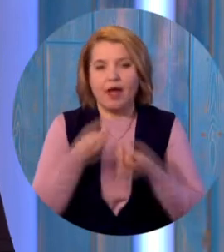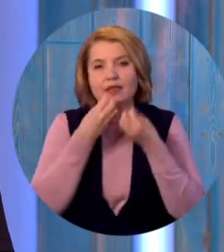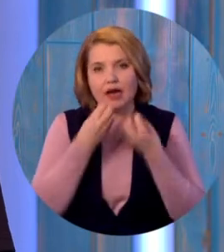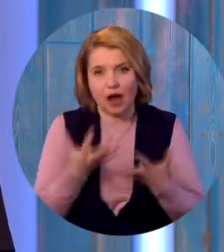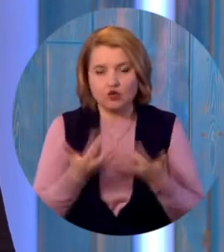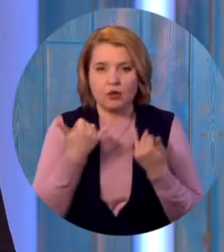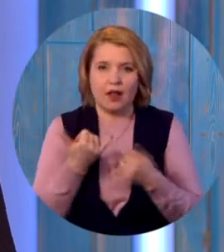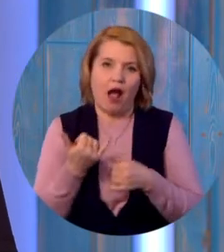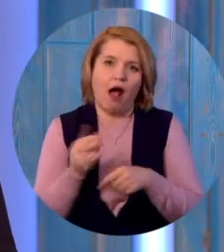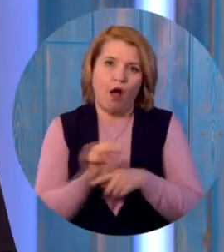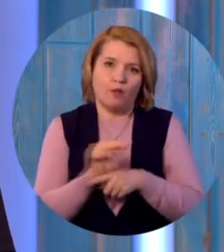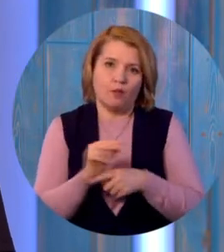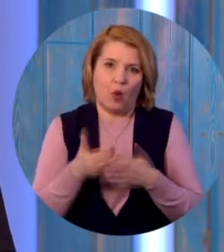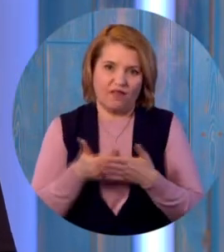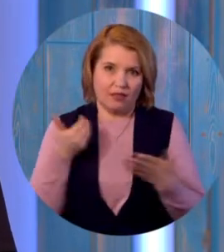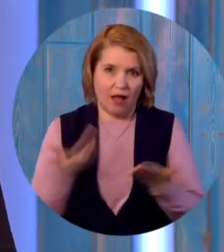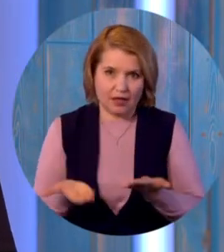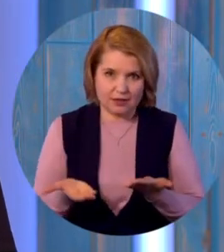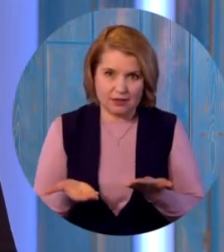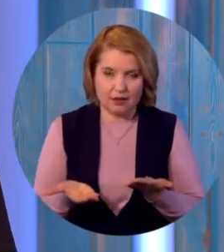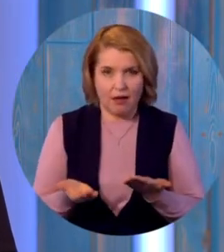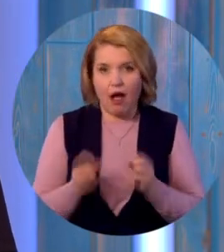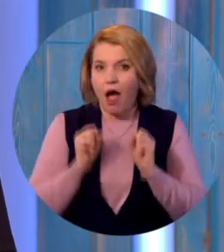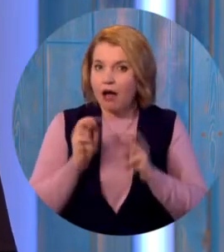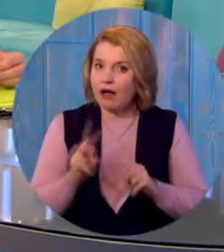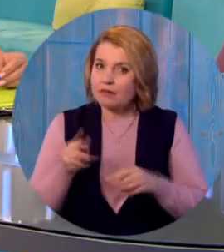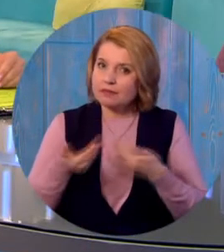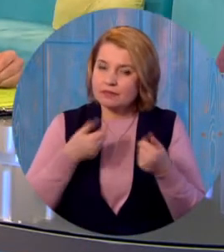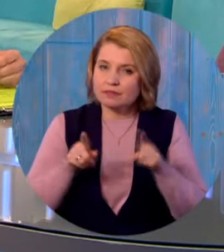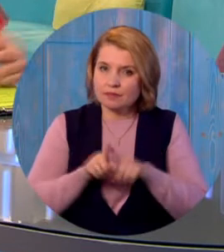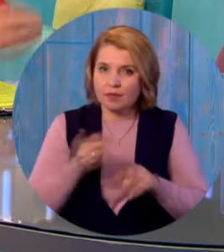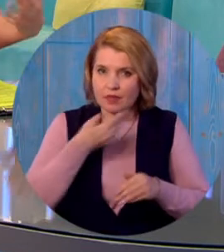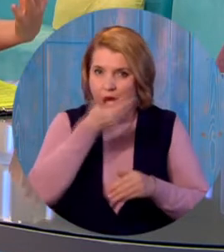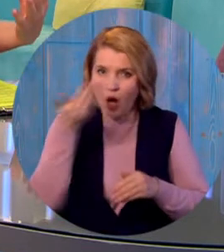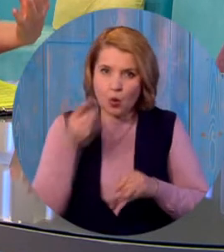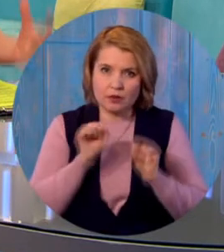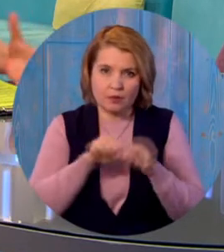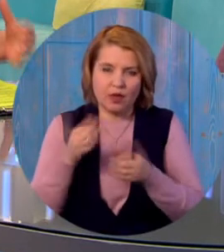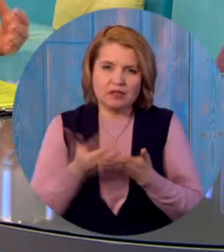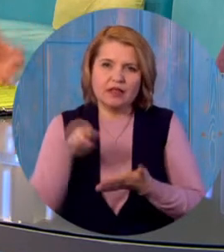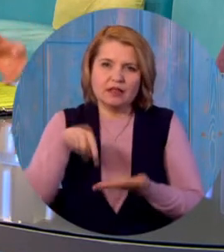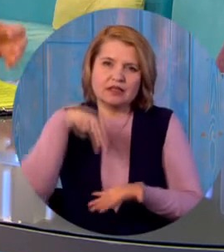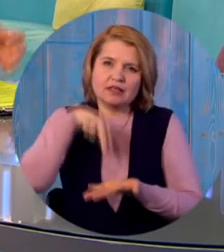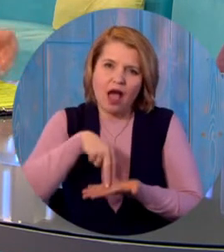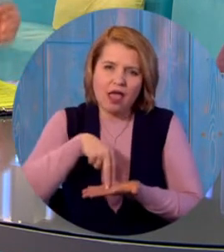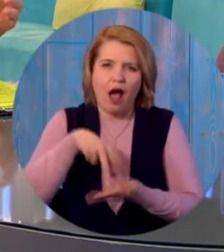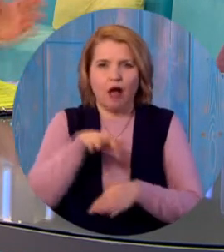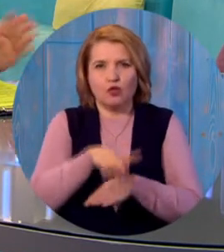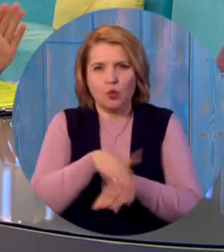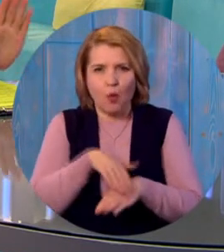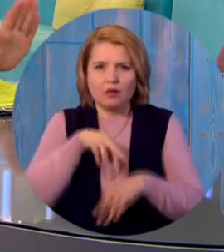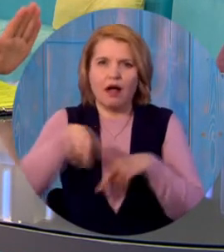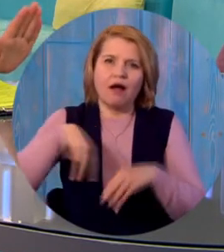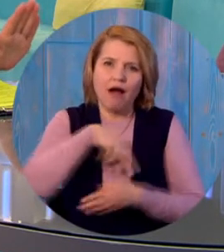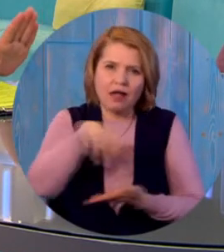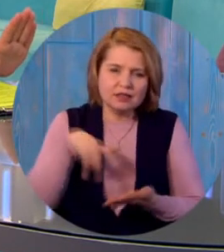Ну, и для лечения тоже. А вот скажите, как вы относитесь к такому народному методу, если, допустим, ты долго стоял на ногах или ходил, то обязательно приди